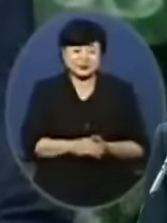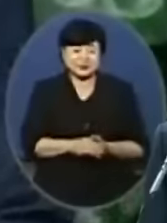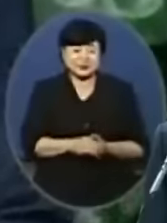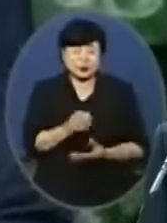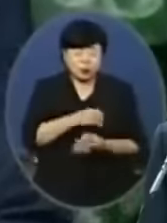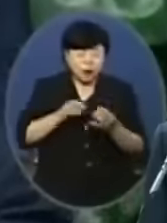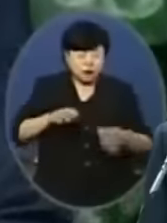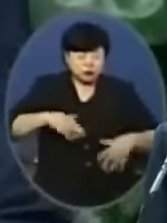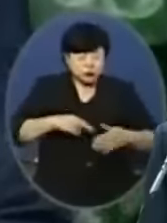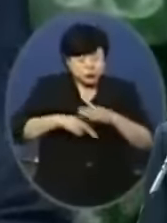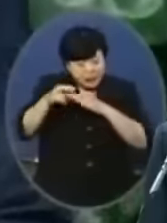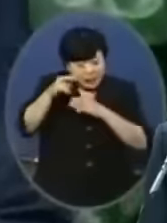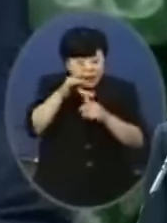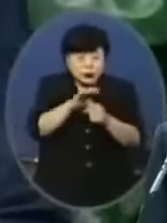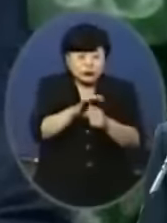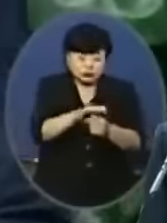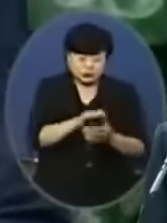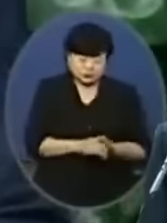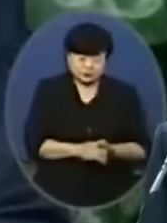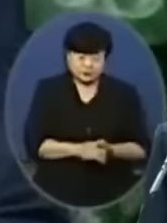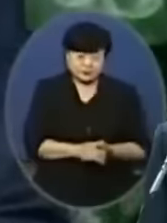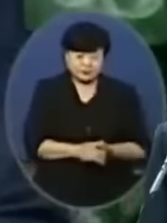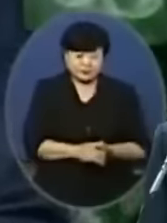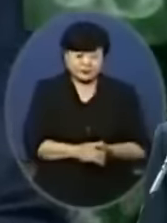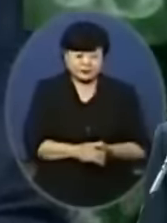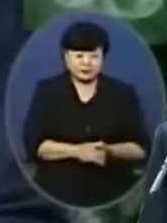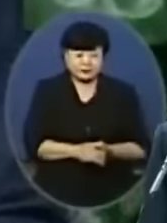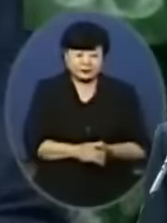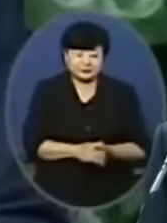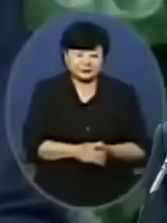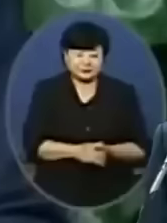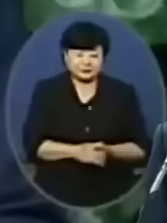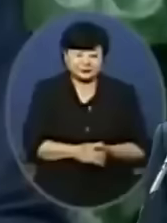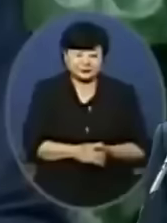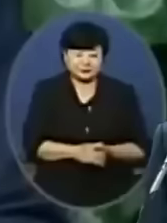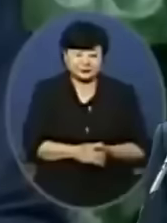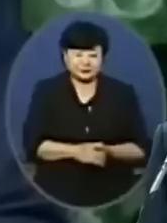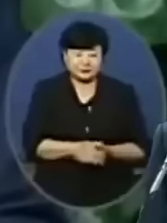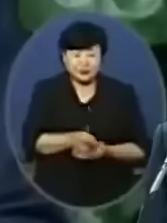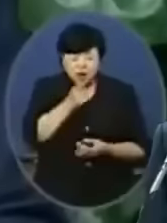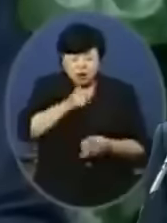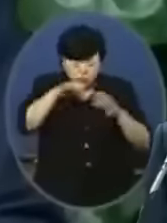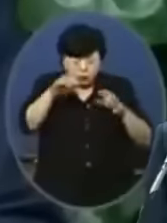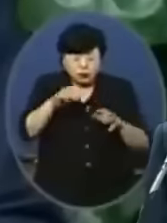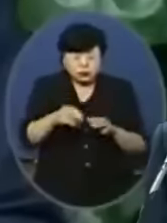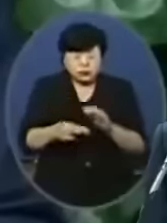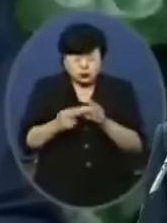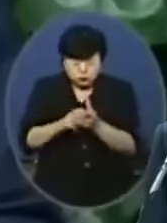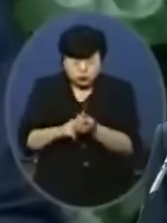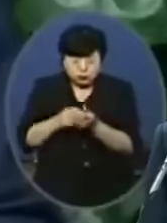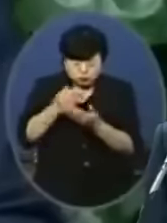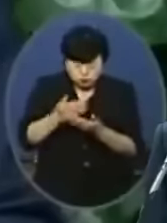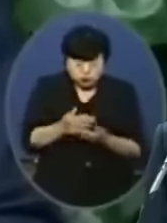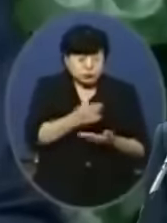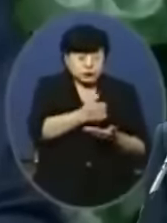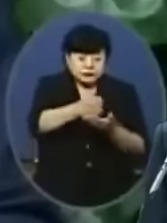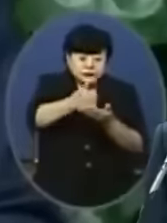광풍을 피하는 것 같이 될 것이요 폭우를 가리우는 분 같이 될